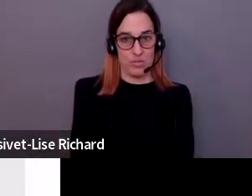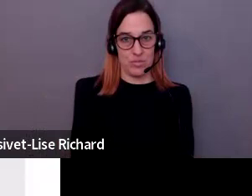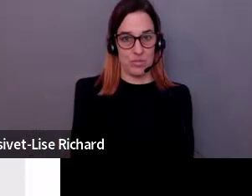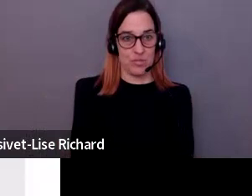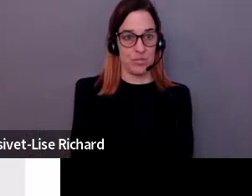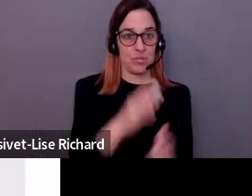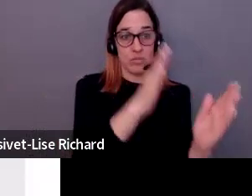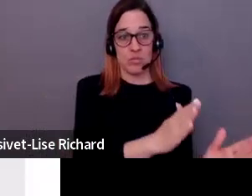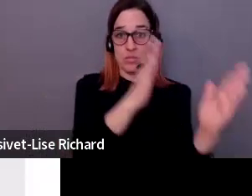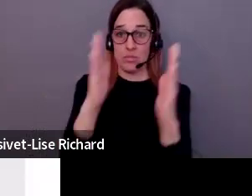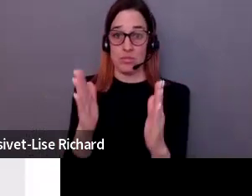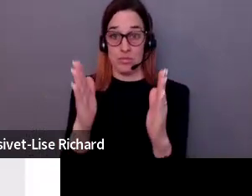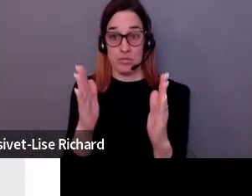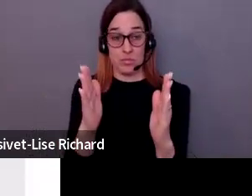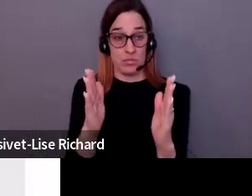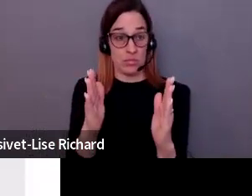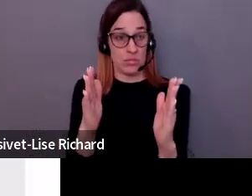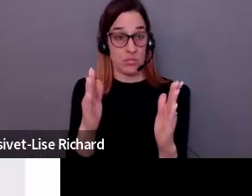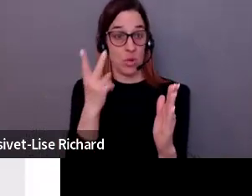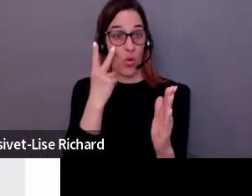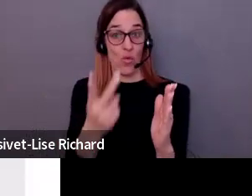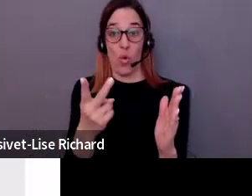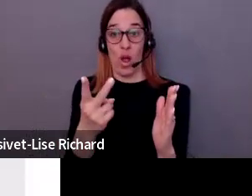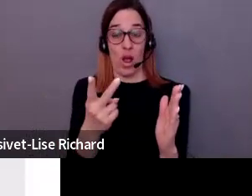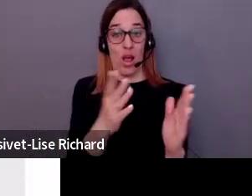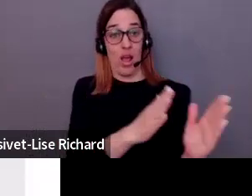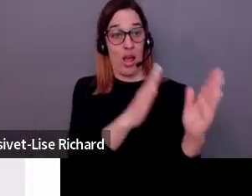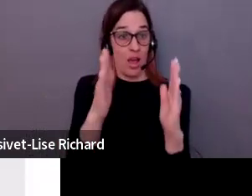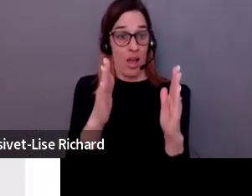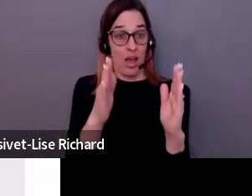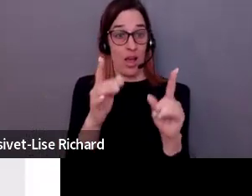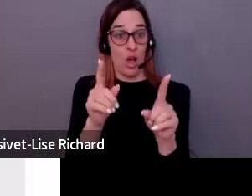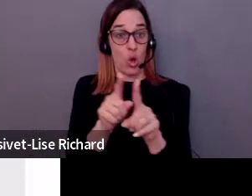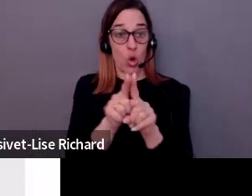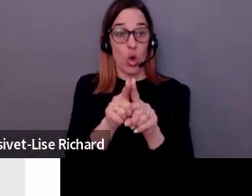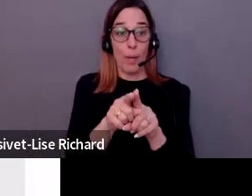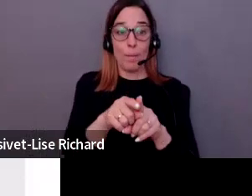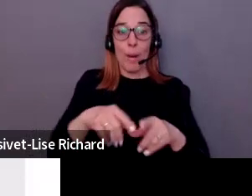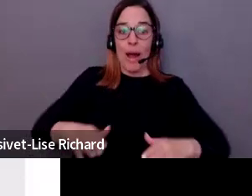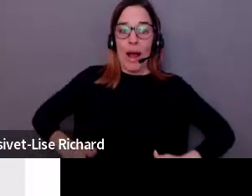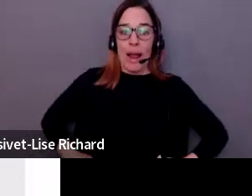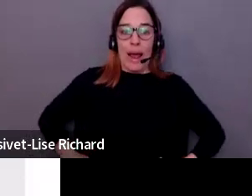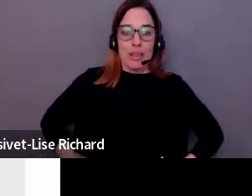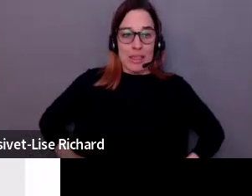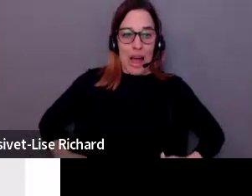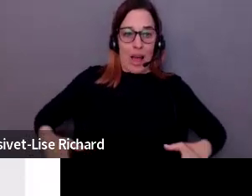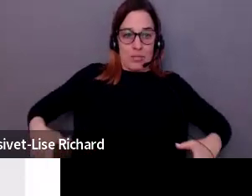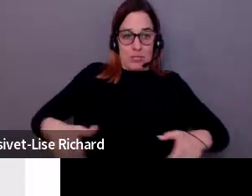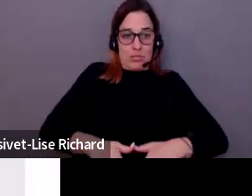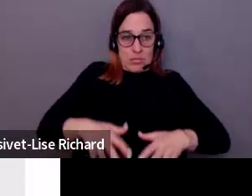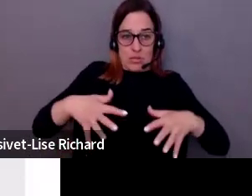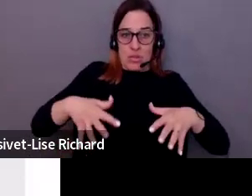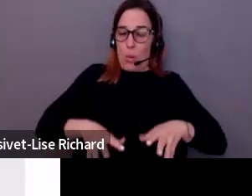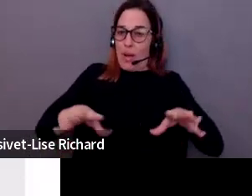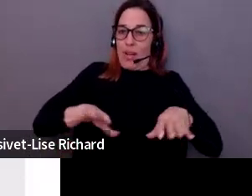Puis là, à côté, ben, qu'est-ce qu'on a? Ben, on a, vous voyez toute la texture à la taille, la ceinture là, avec les franges,